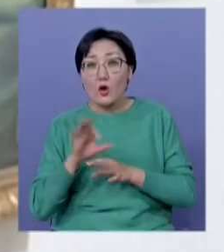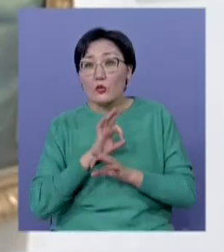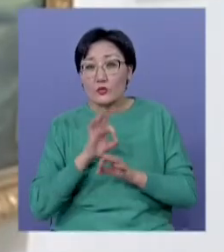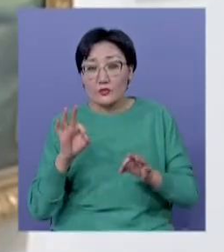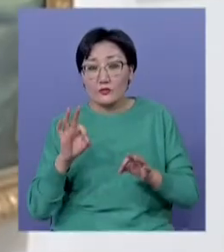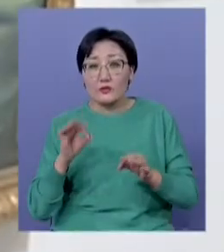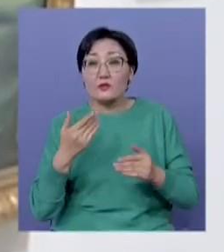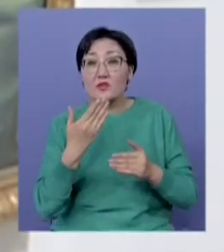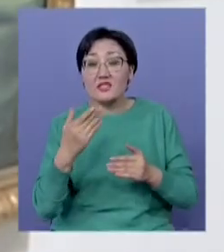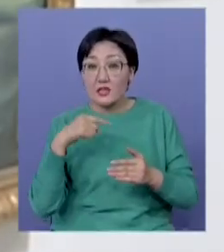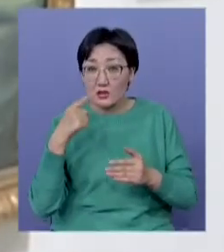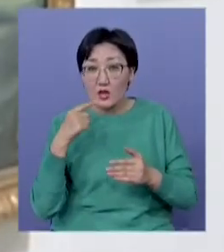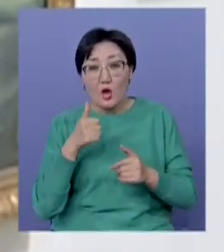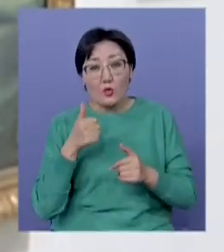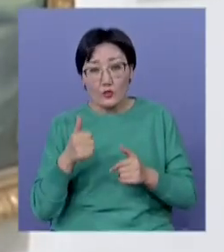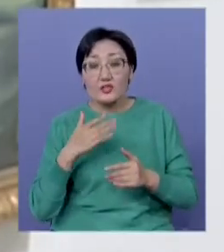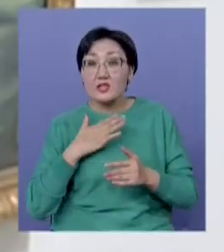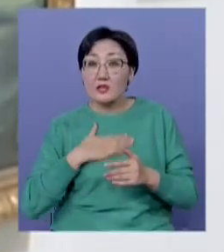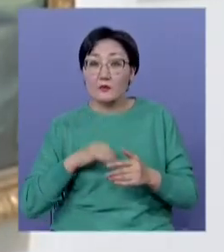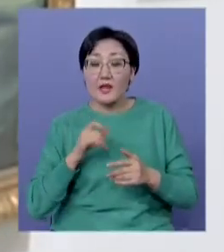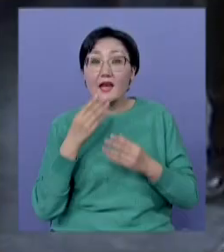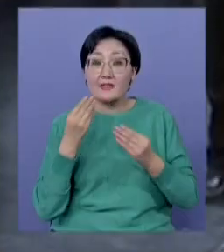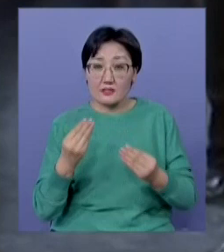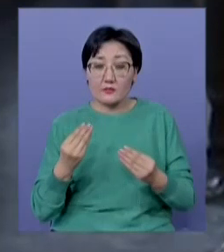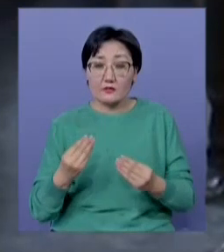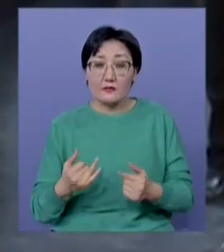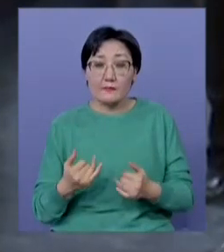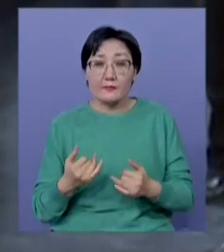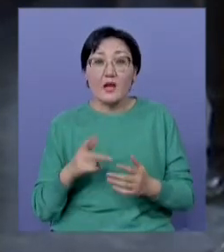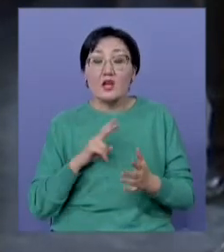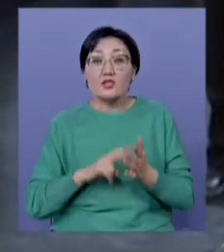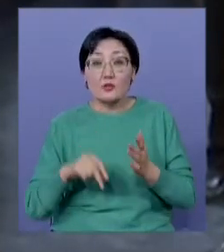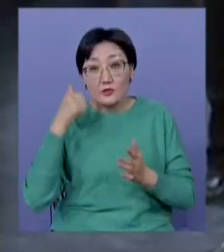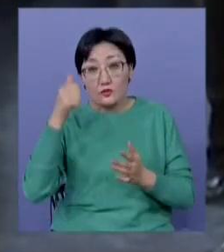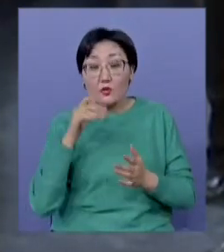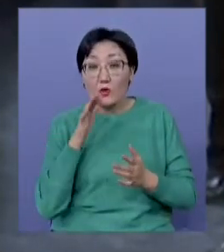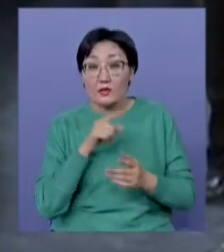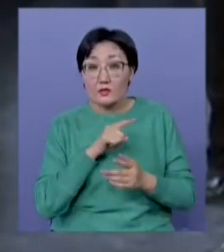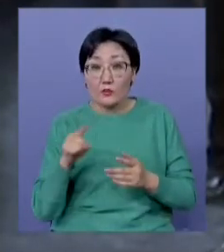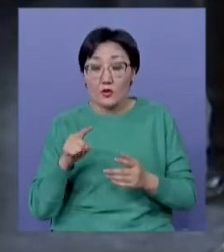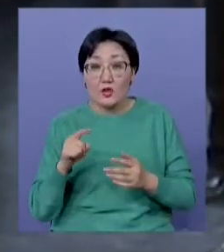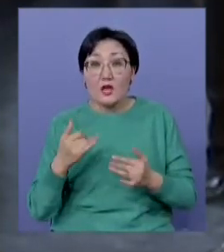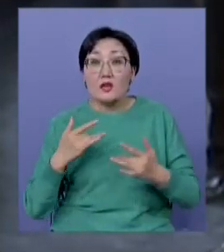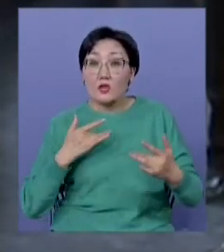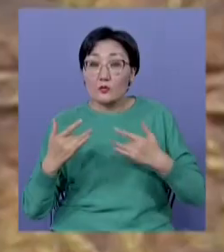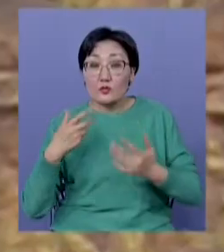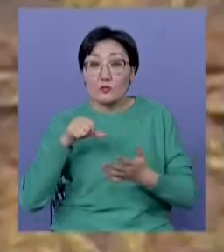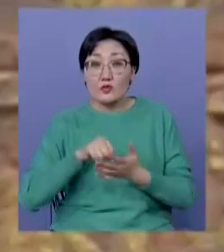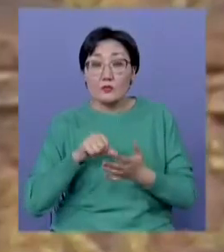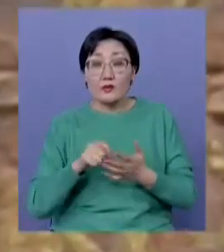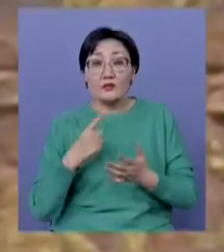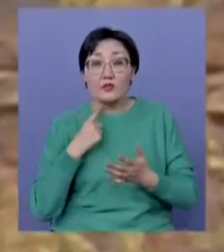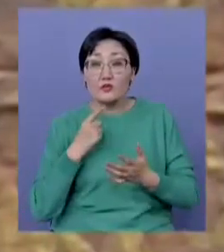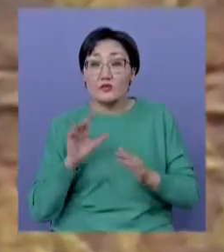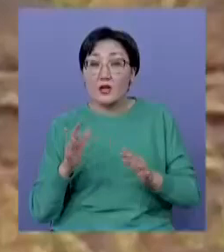шығарма. Сіздердің тілдеріңіз де өте жағымды, әдемі. 70 жылға жуық уақыт бойы келе сахнада жүрсе де, ән айтудан